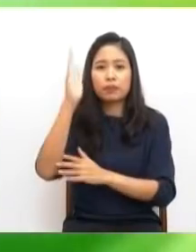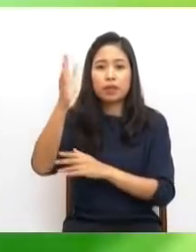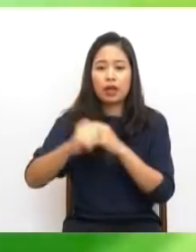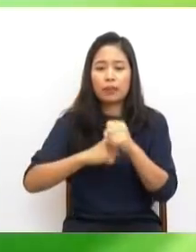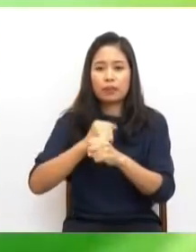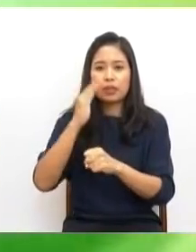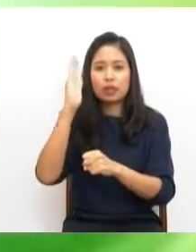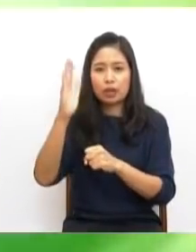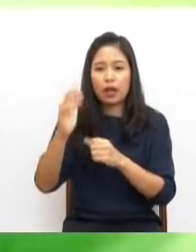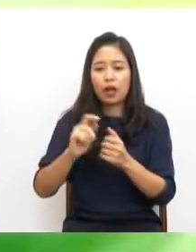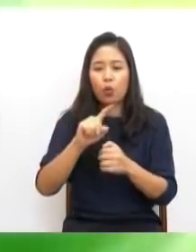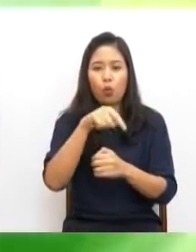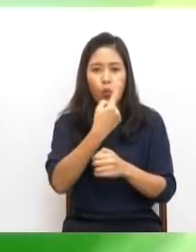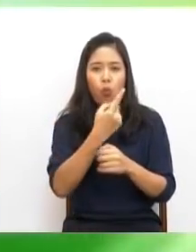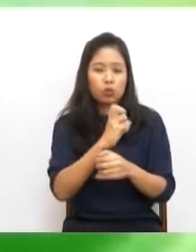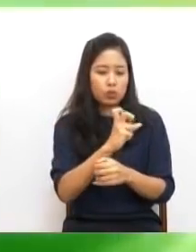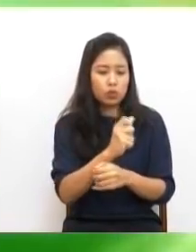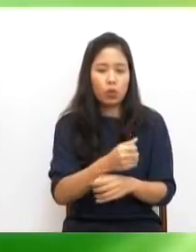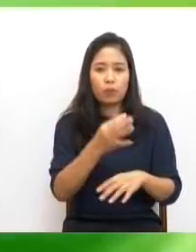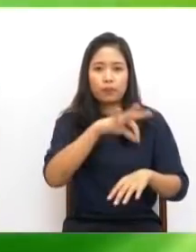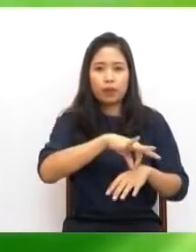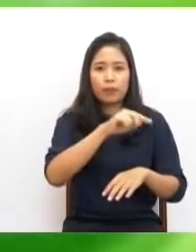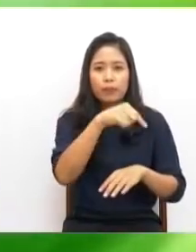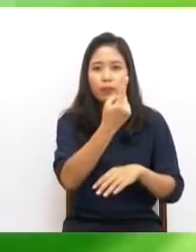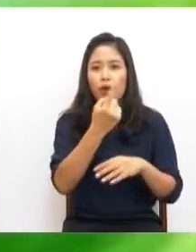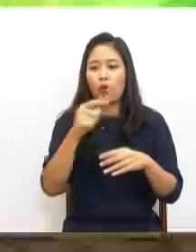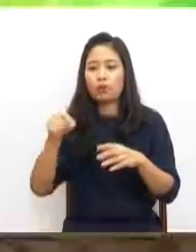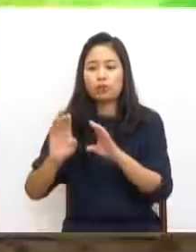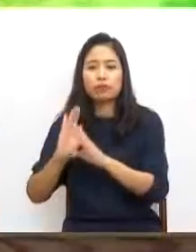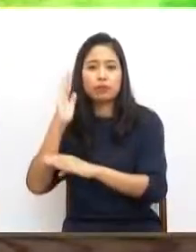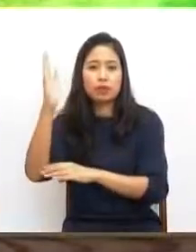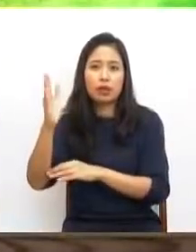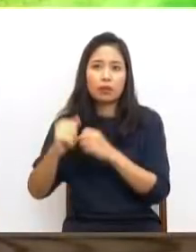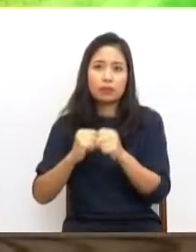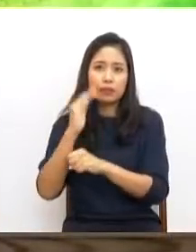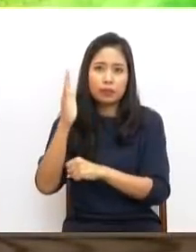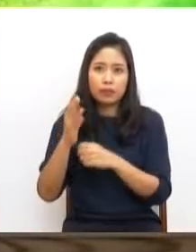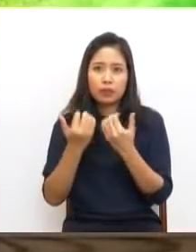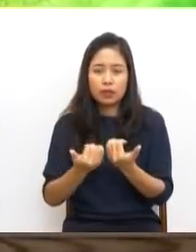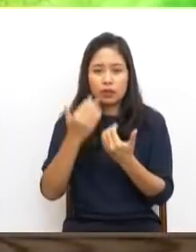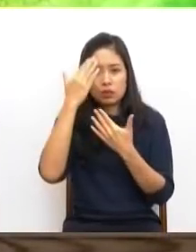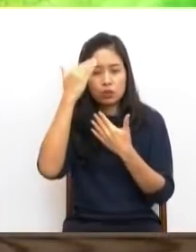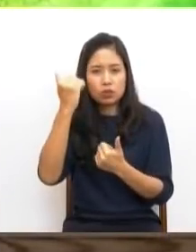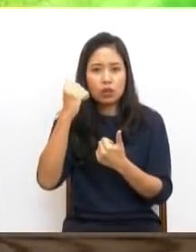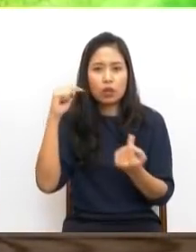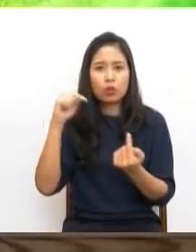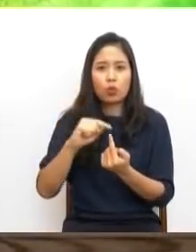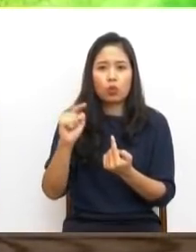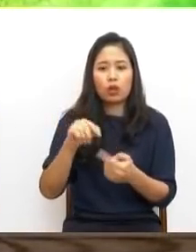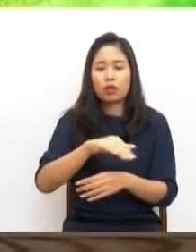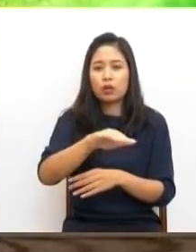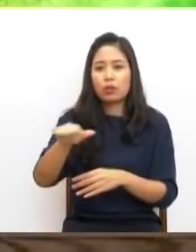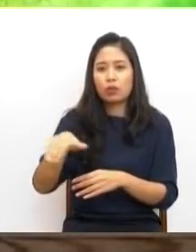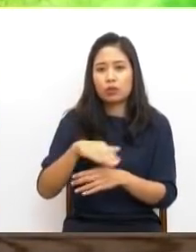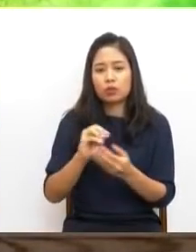2564นะครับอันนี้ก็เป็นเรื่องแจ้งเพื่อทราบอีกเรื่องนึงซึ่งอยู่ในความสนใจของคนกลุ่มใหญ่ของ